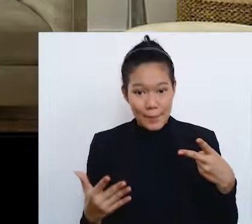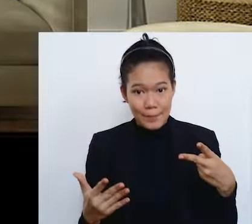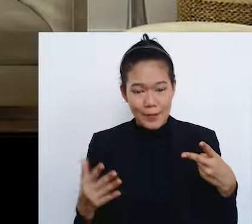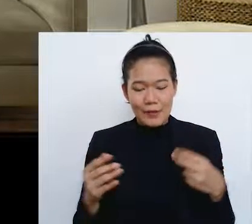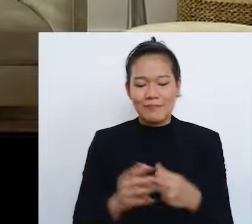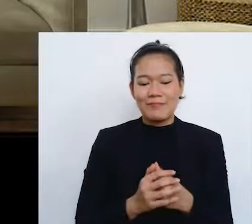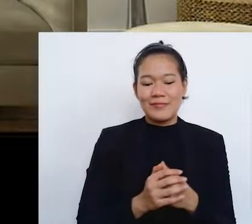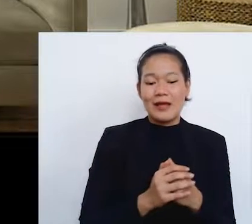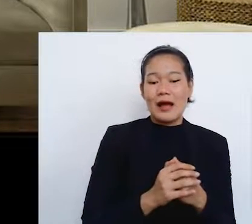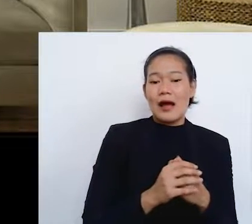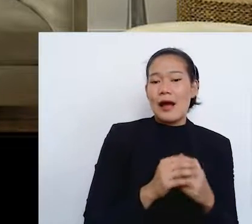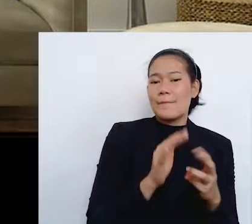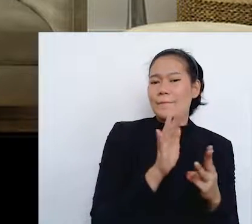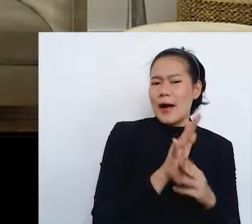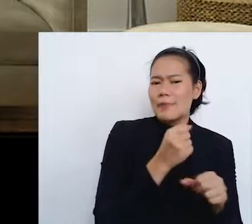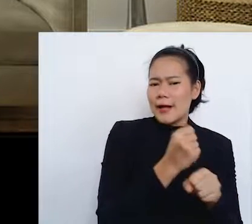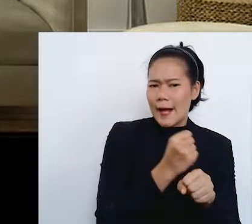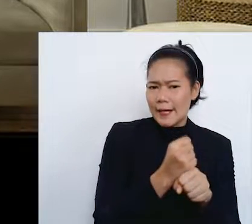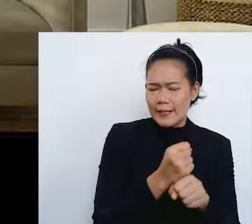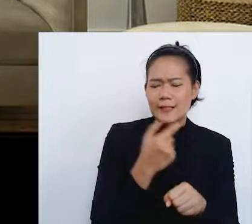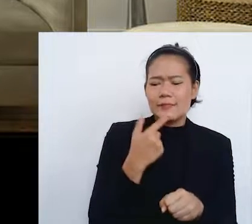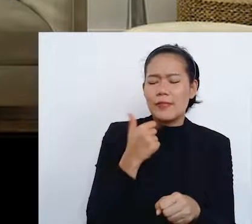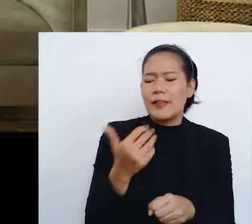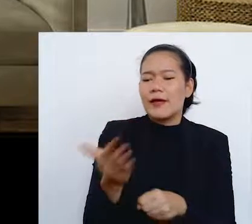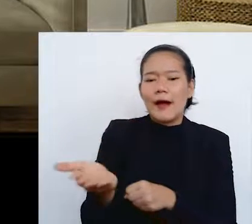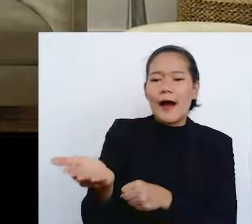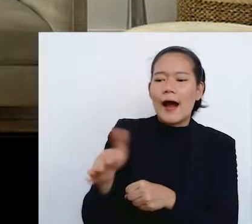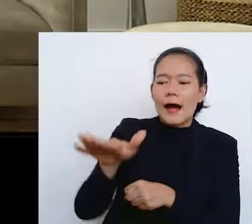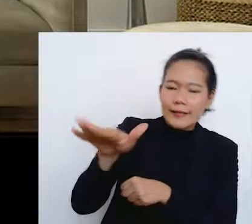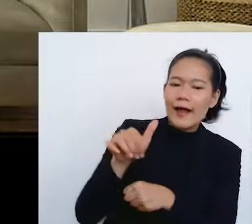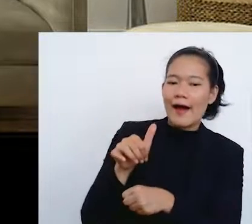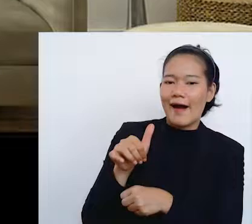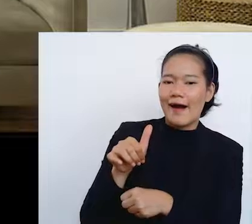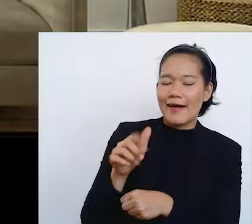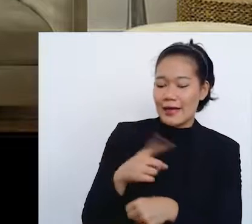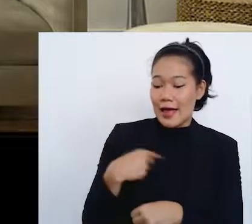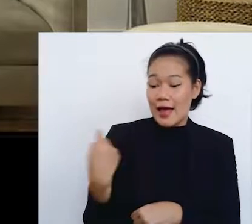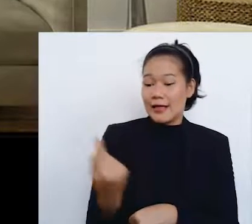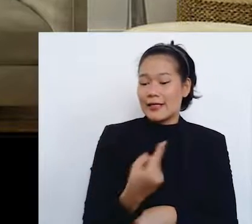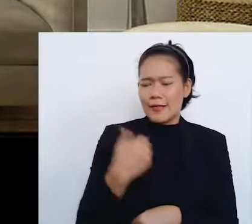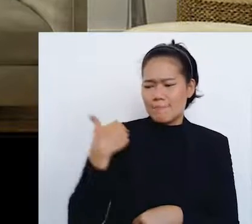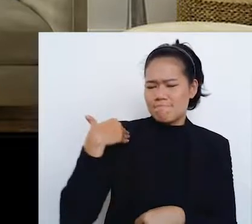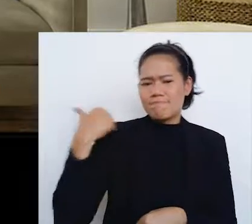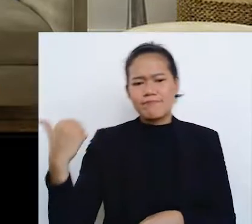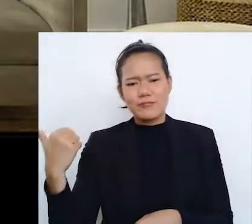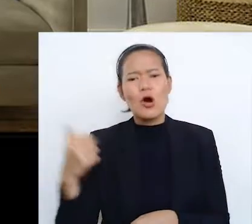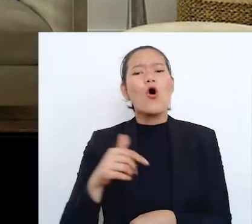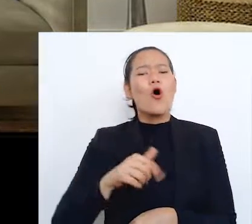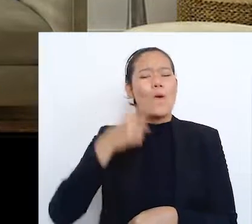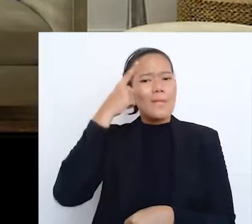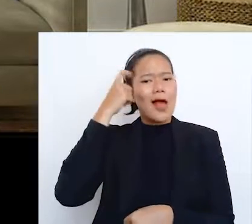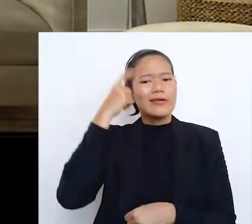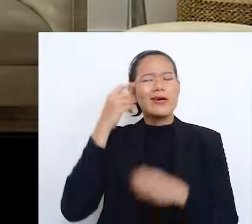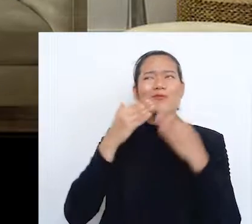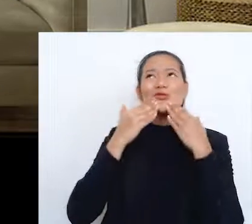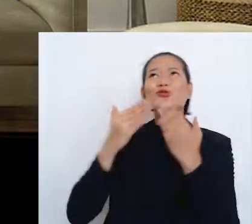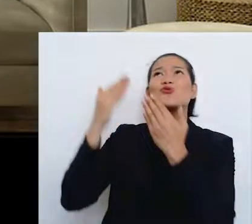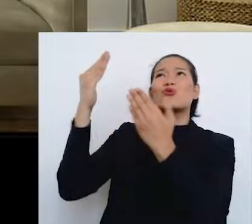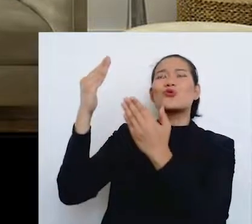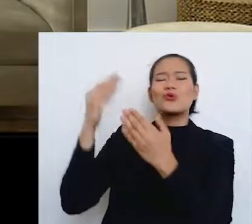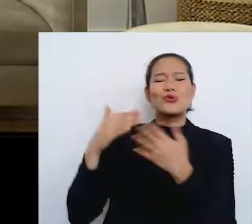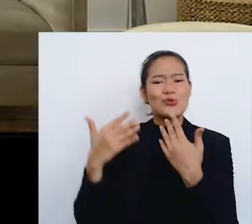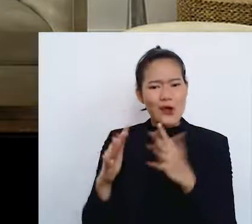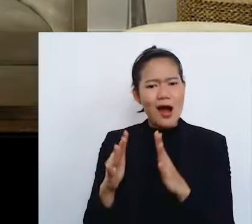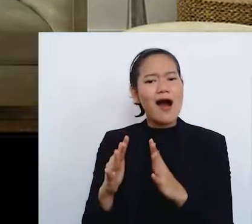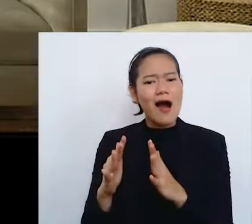adalah tulisan Mahatma Gandhi mengajak kita untuk kita selalu belajar bersyukur dengan